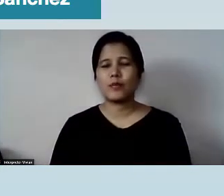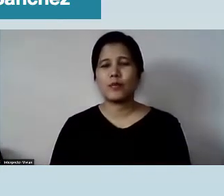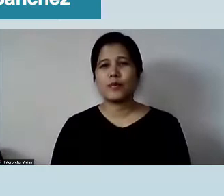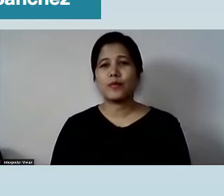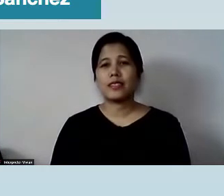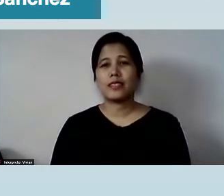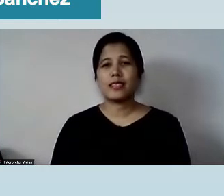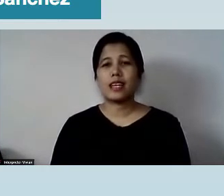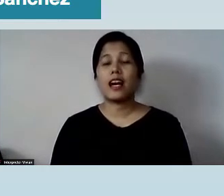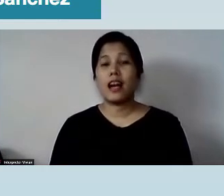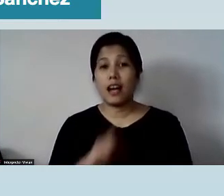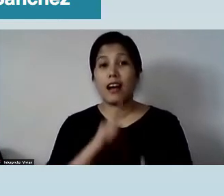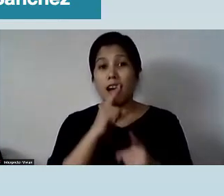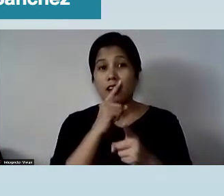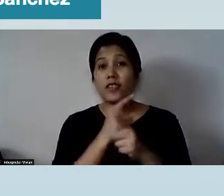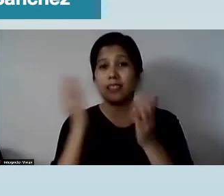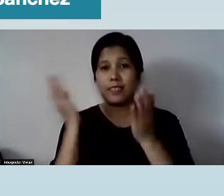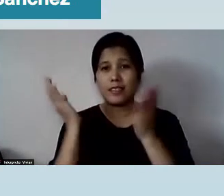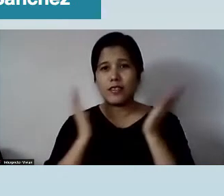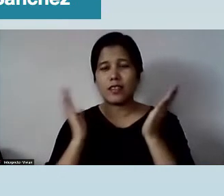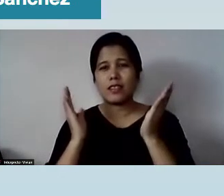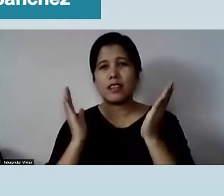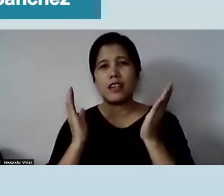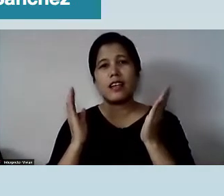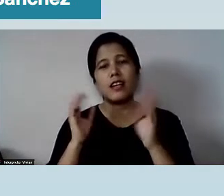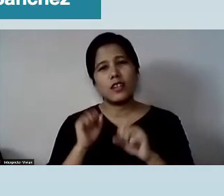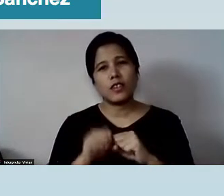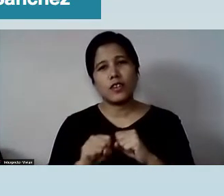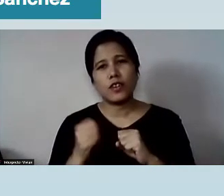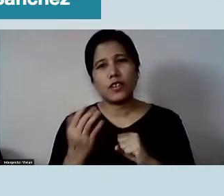sila sa actual service. No? Kaya po,